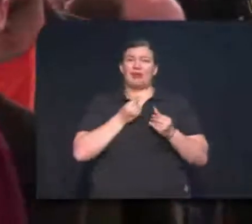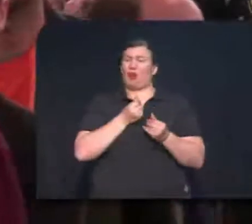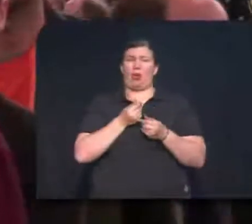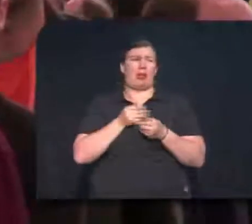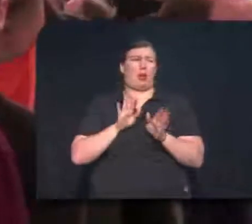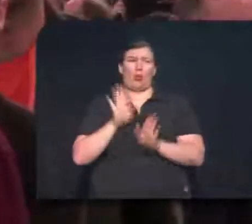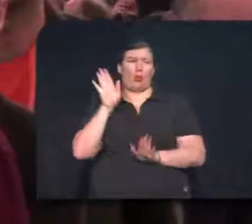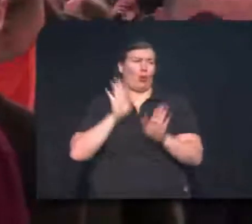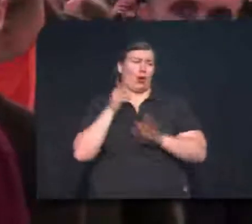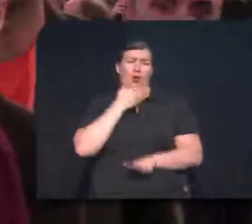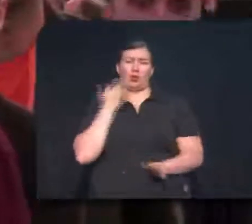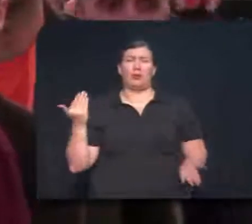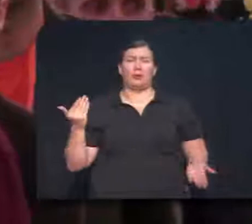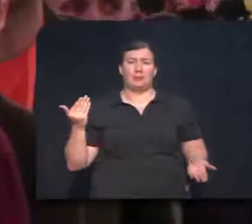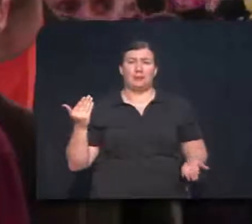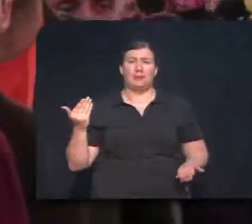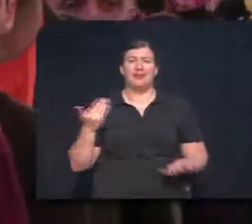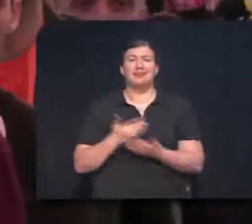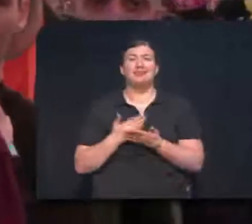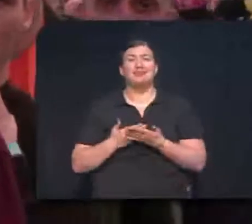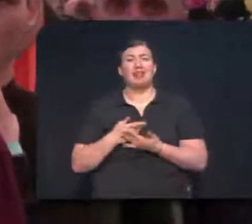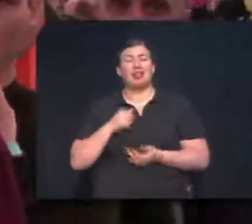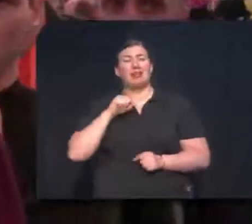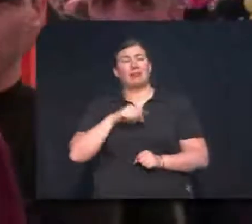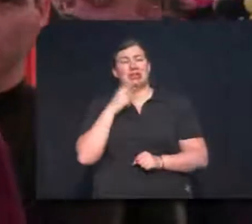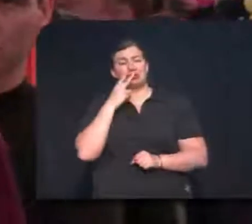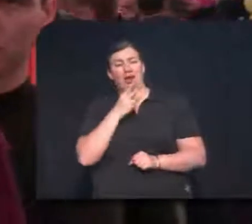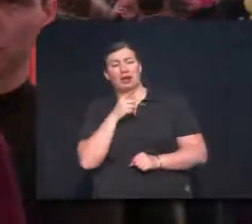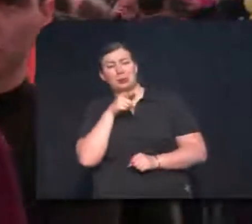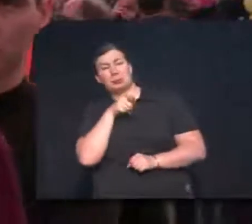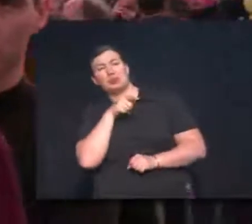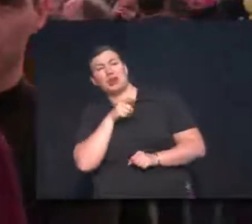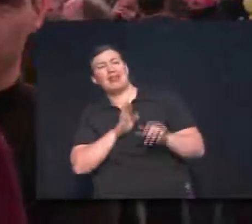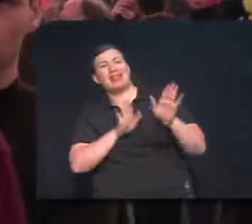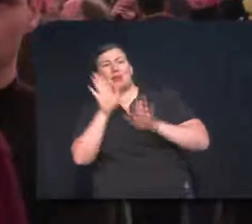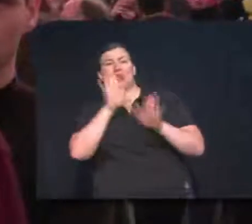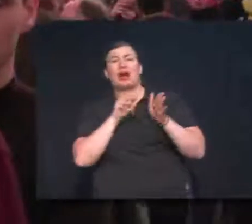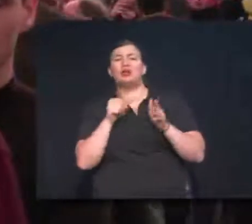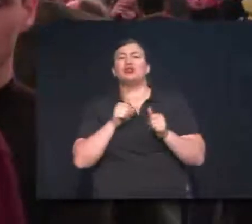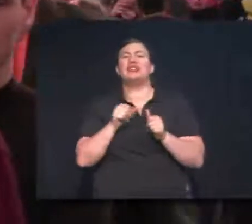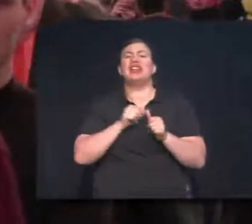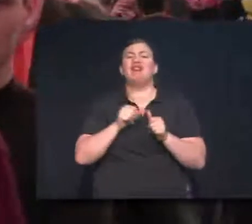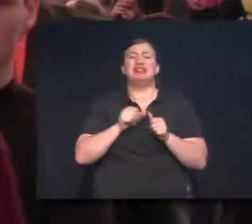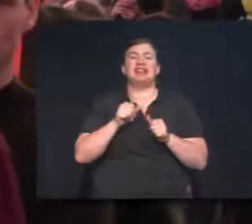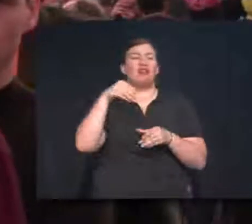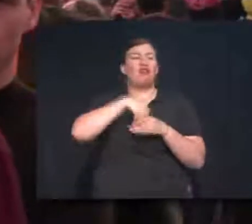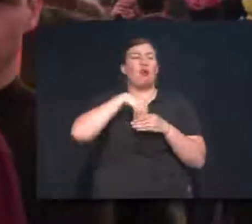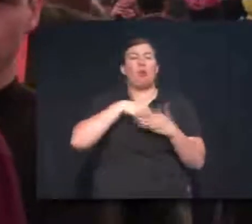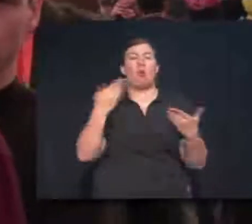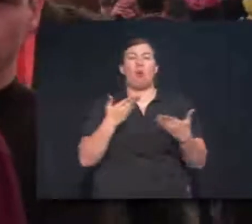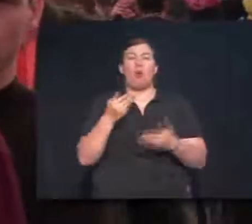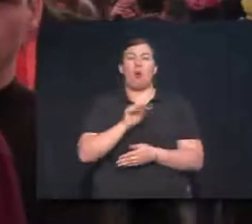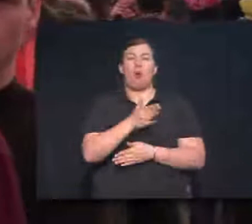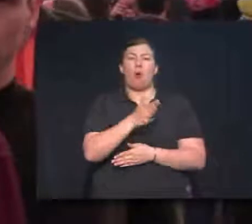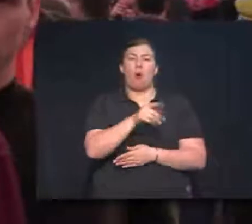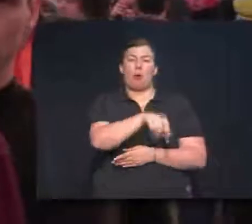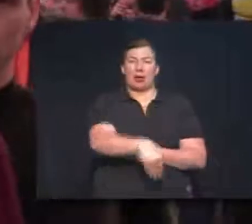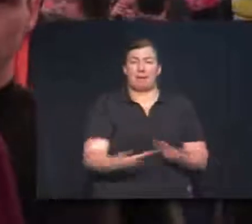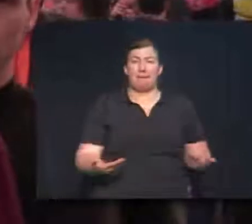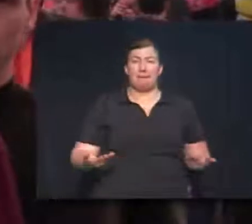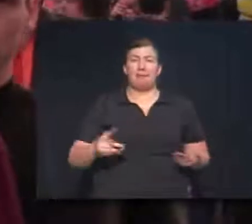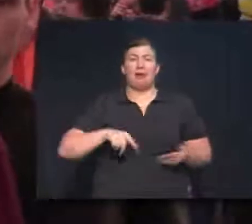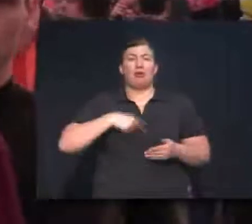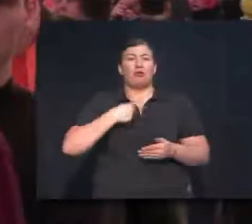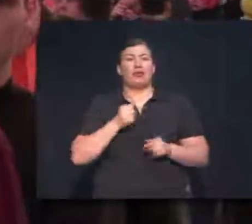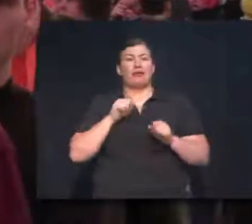Möglichkeit hier auch zu sagen welche demokratischen Defizite sehen wir und wie können wir diese verdammt noch mal auch abbauen und das ist jetzt unsere Chance dass in diesem